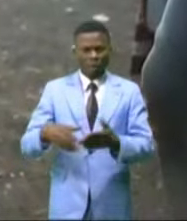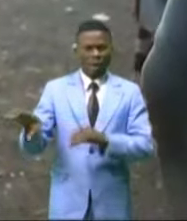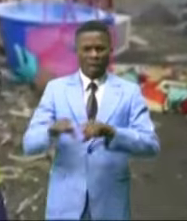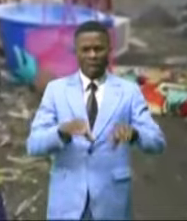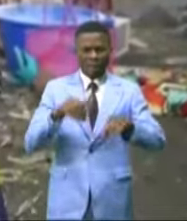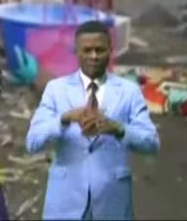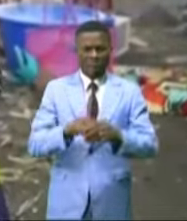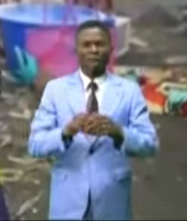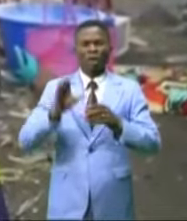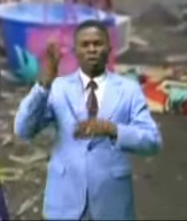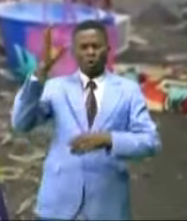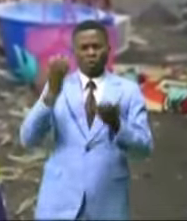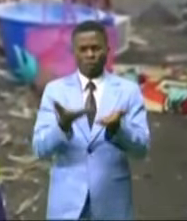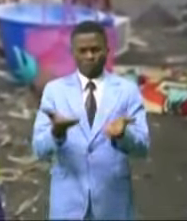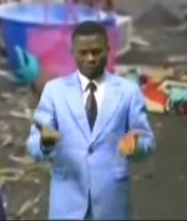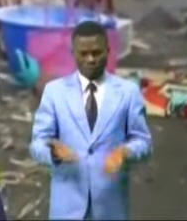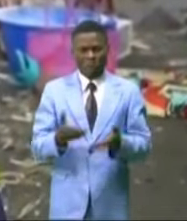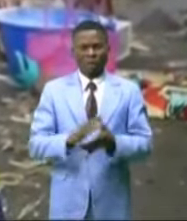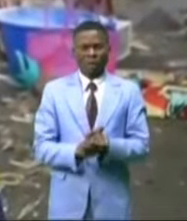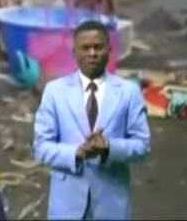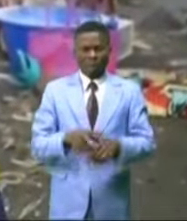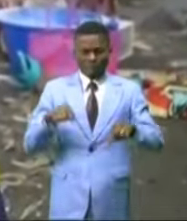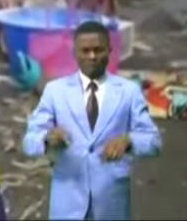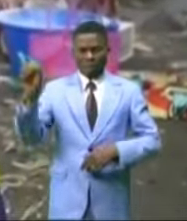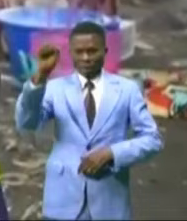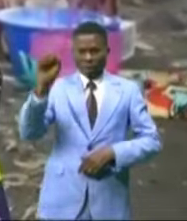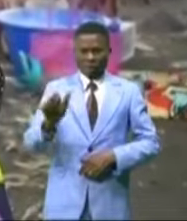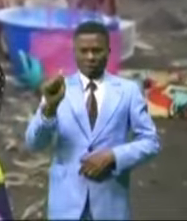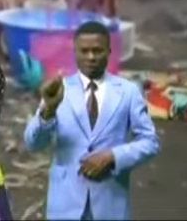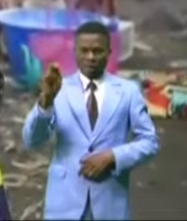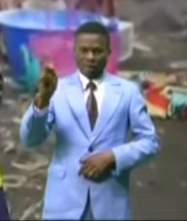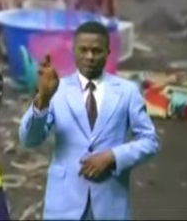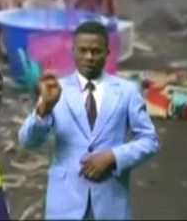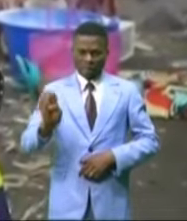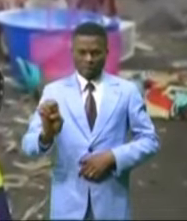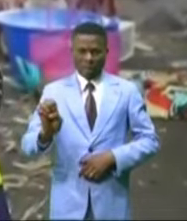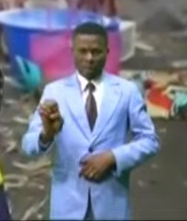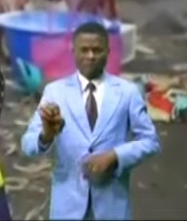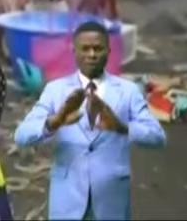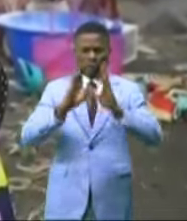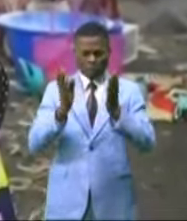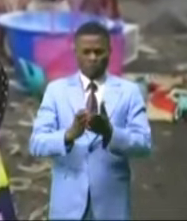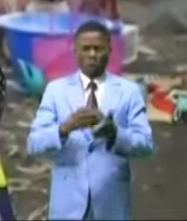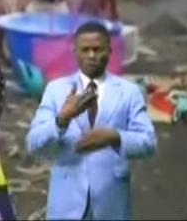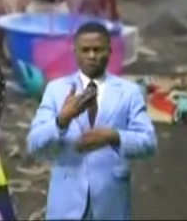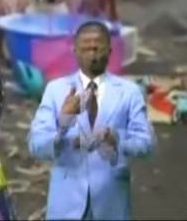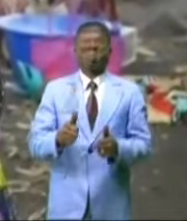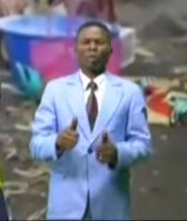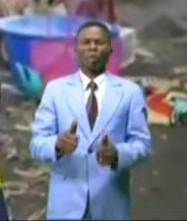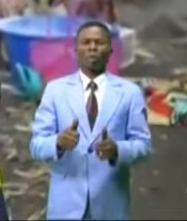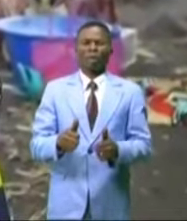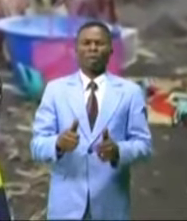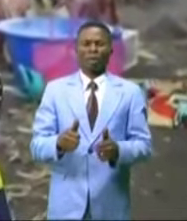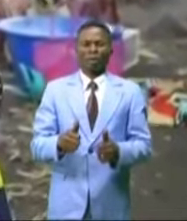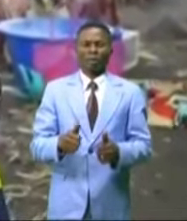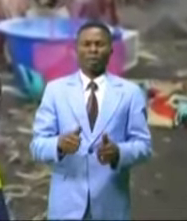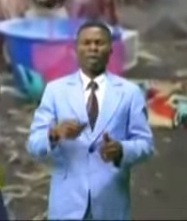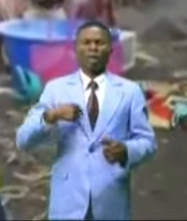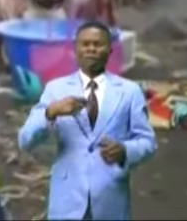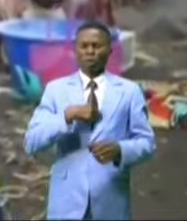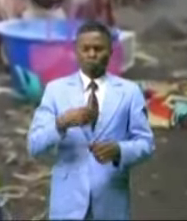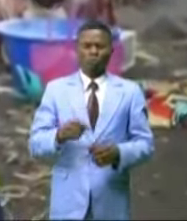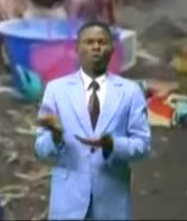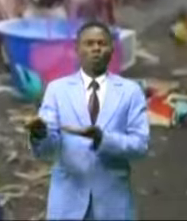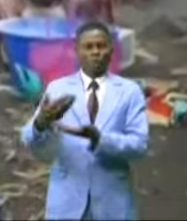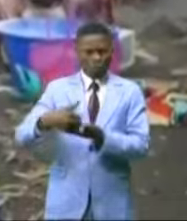tutaiipata HAPA tuko sake na tuko tunisha msambaza HAPA lakini tuko tunisha lakini Kama tutapata makza